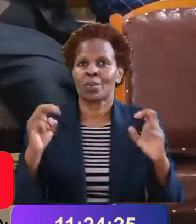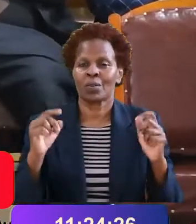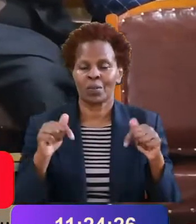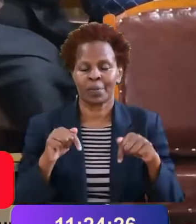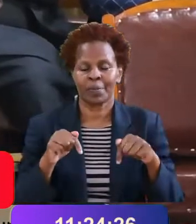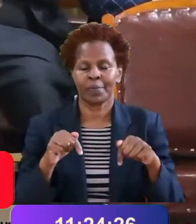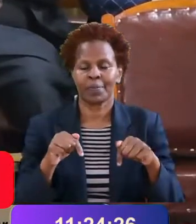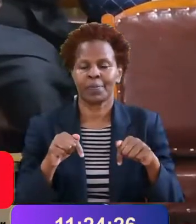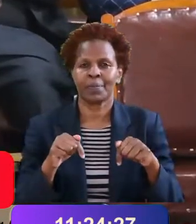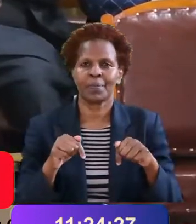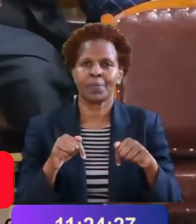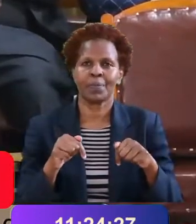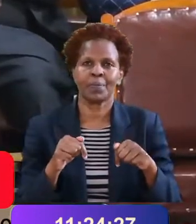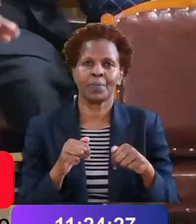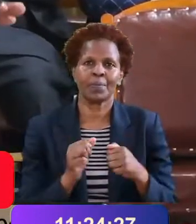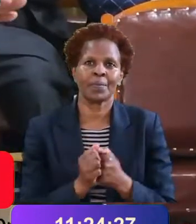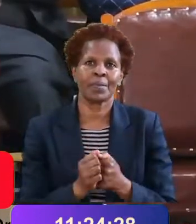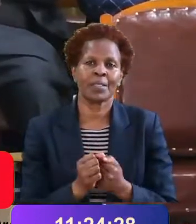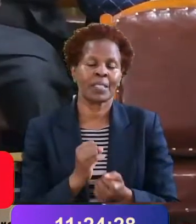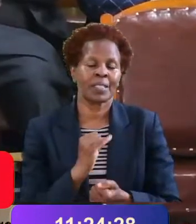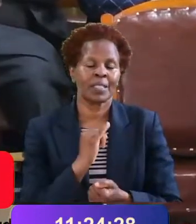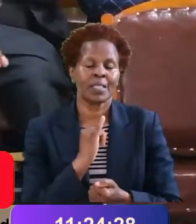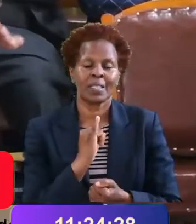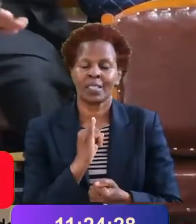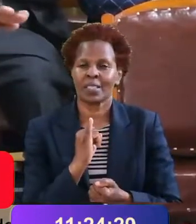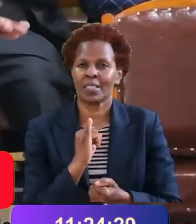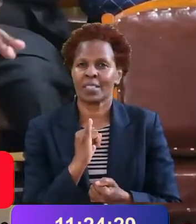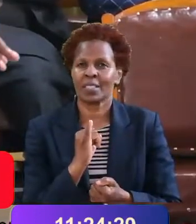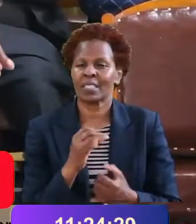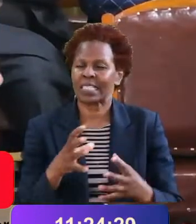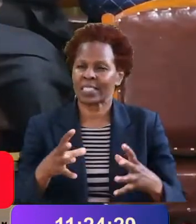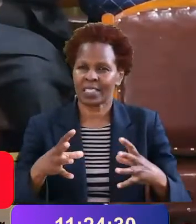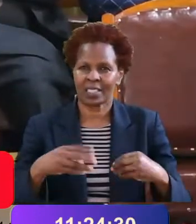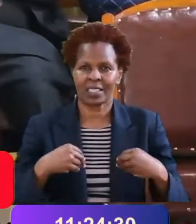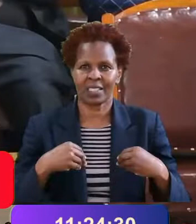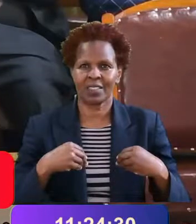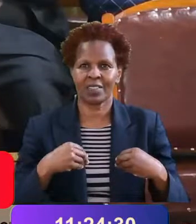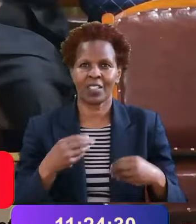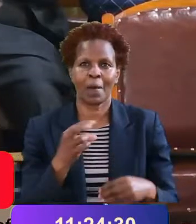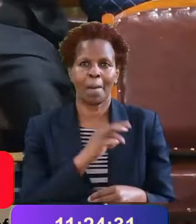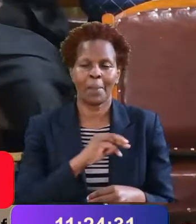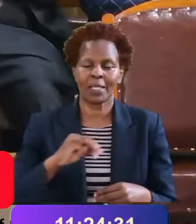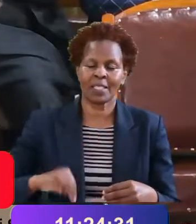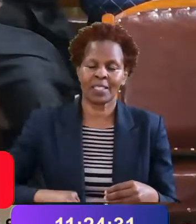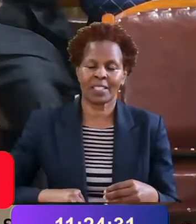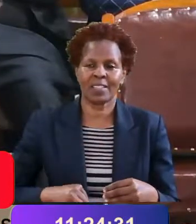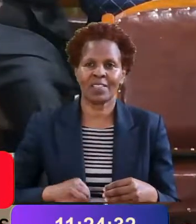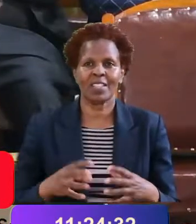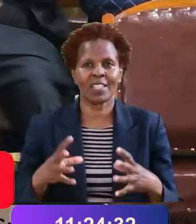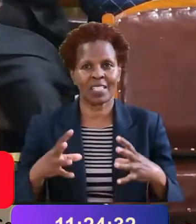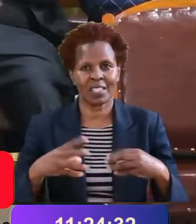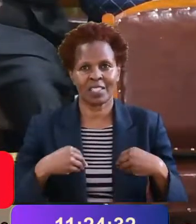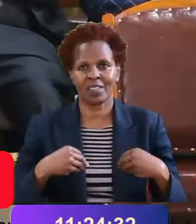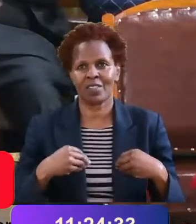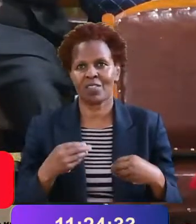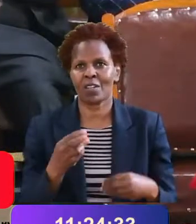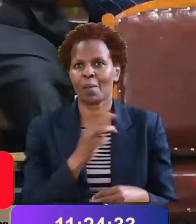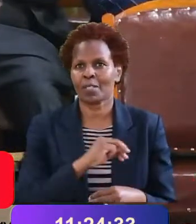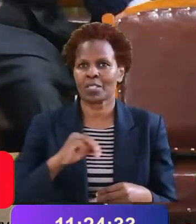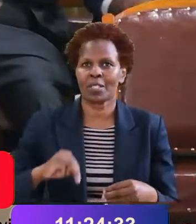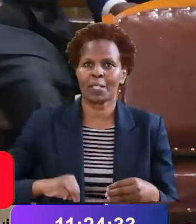leo ni kumpokea Masihi, kumpokea Masihi.